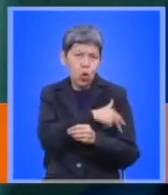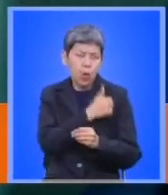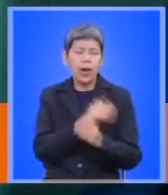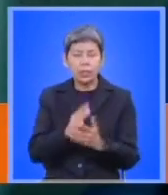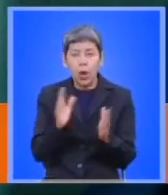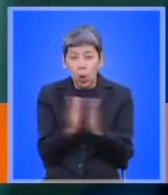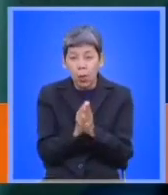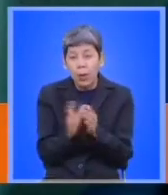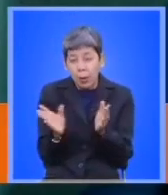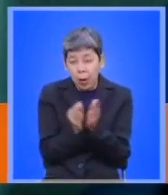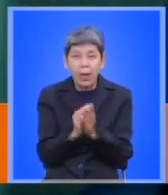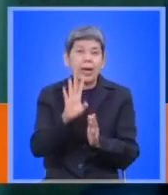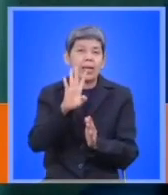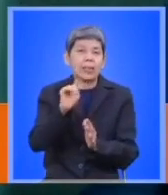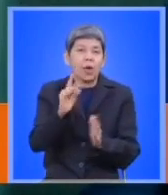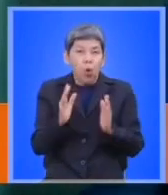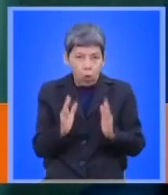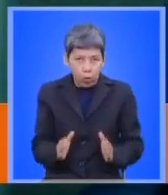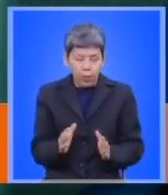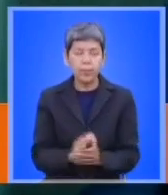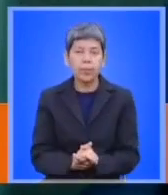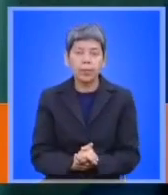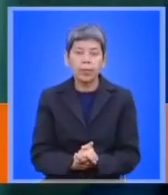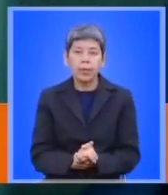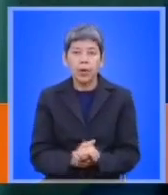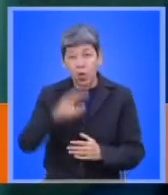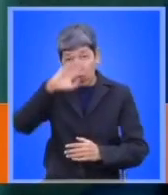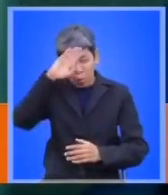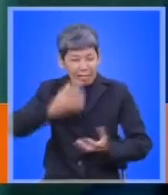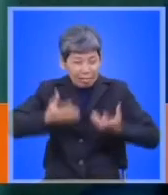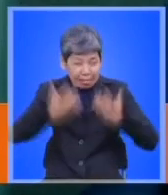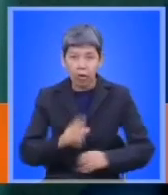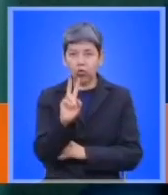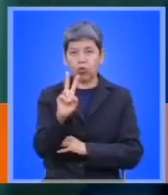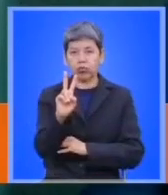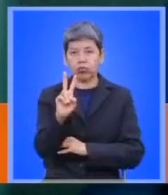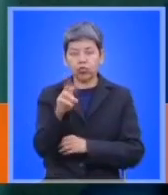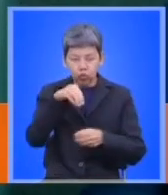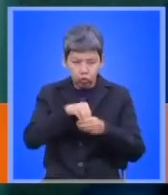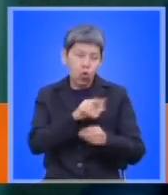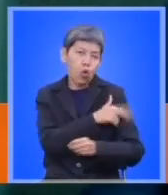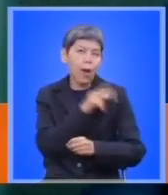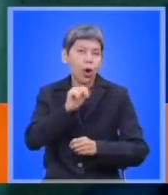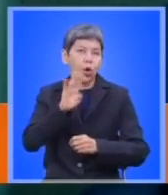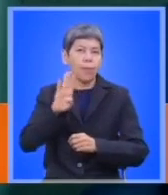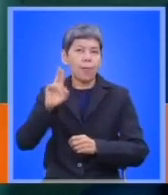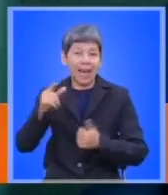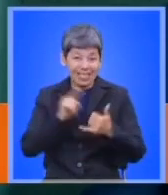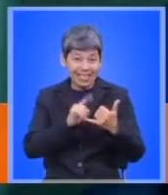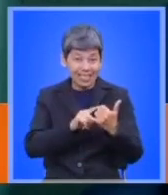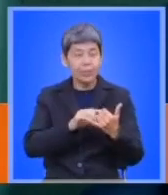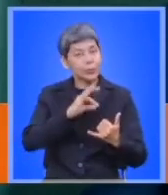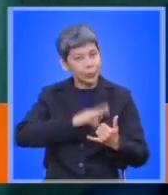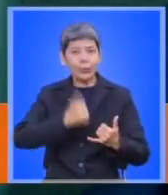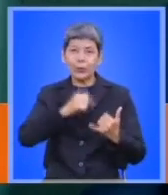ผู้ป่วยยอดสะสม41รายส่วนผู้ป่วยหนัก2รายนะฮะที่อยู่โรงพยาบาลบำราศนราดูรบัดนี้นี่มีข่าวยิน